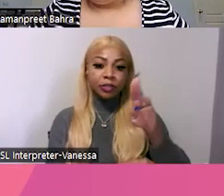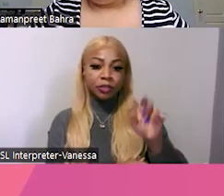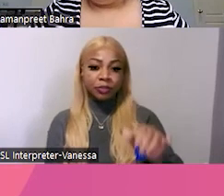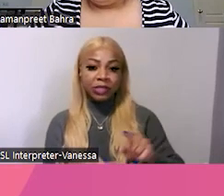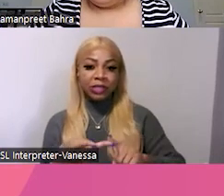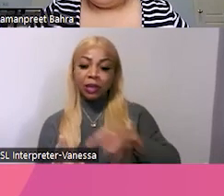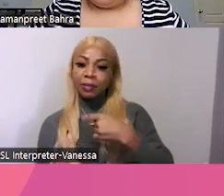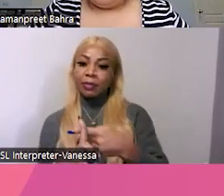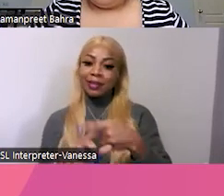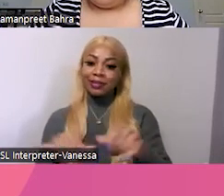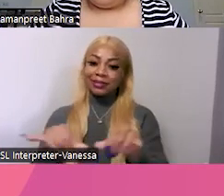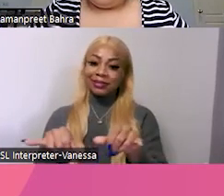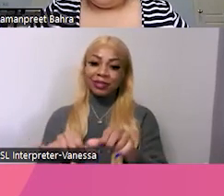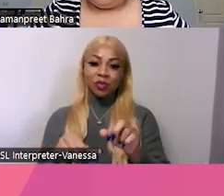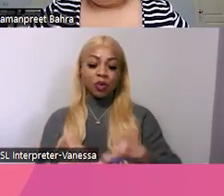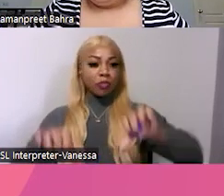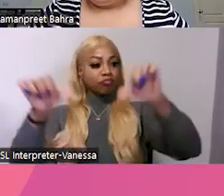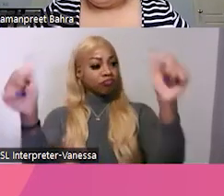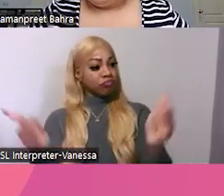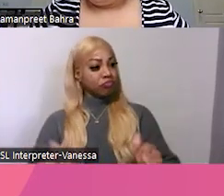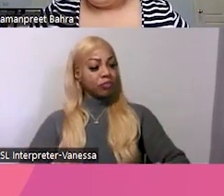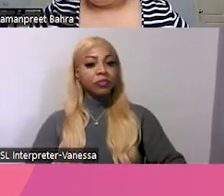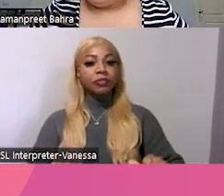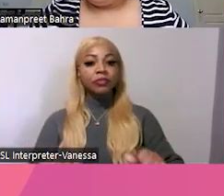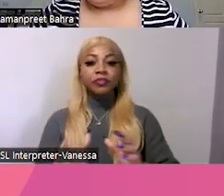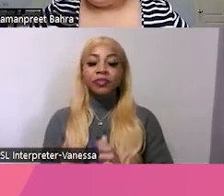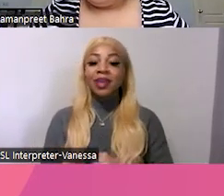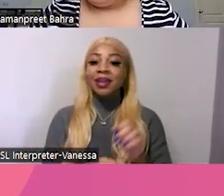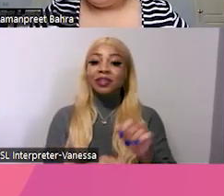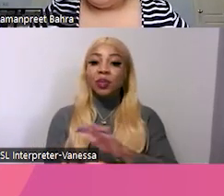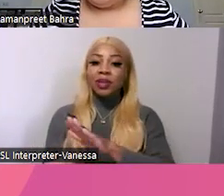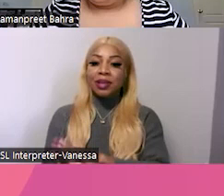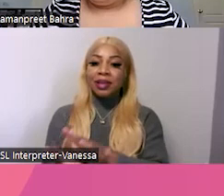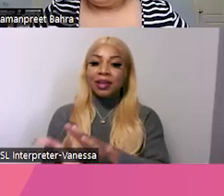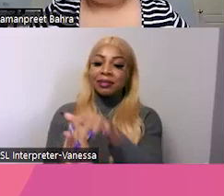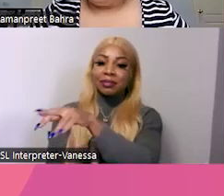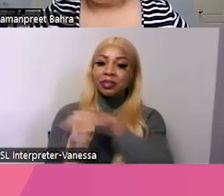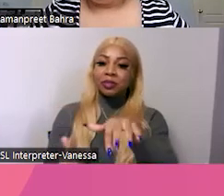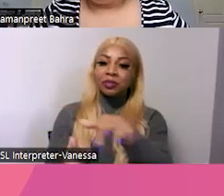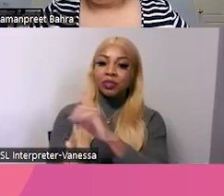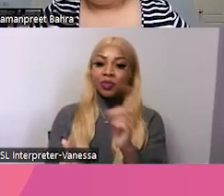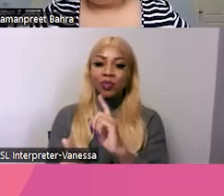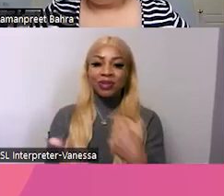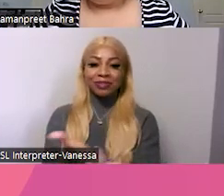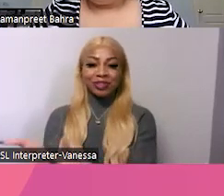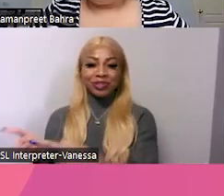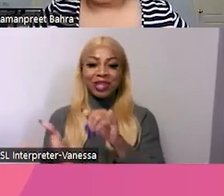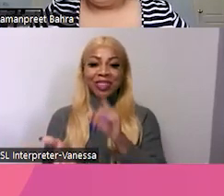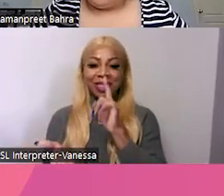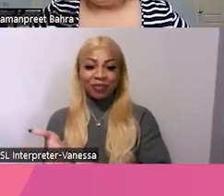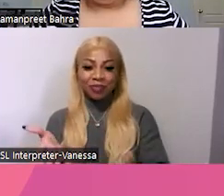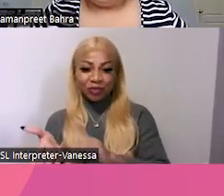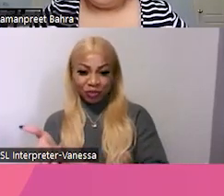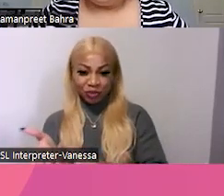ou qui a beaucoup de courbes dans les milieux académiques où nous faisons ce travail et même dans ma propre